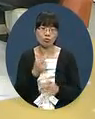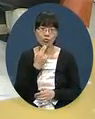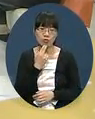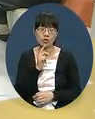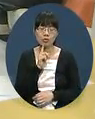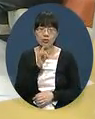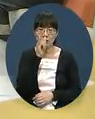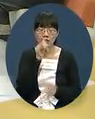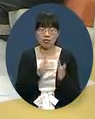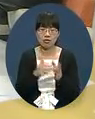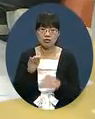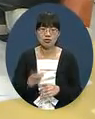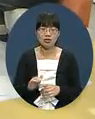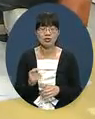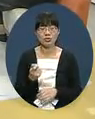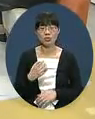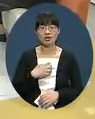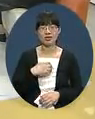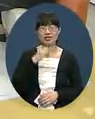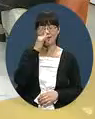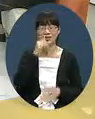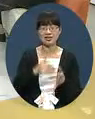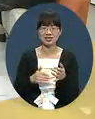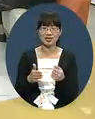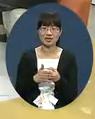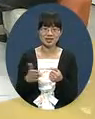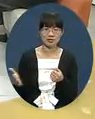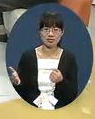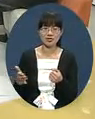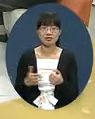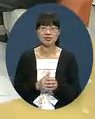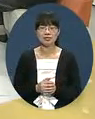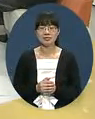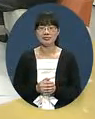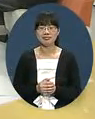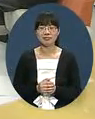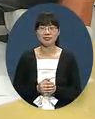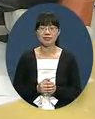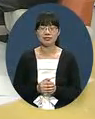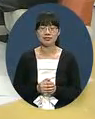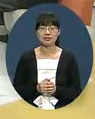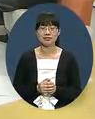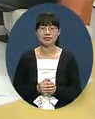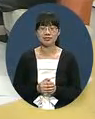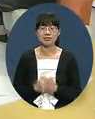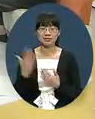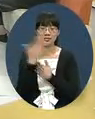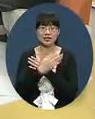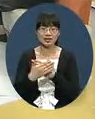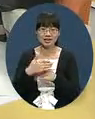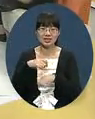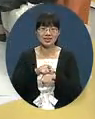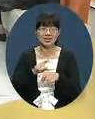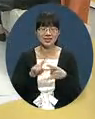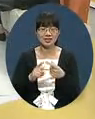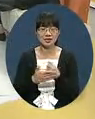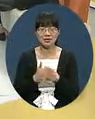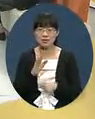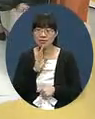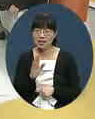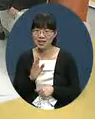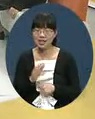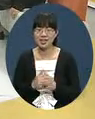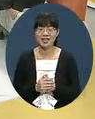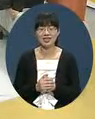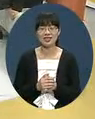되겠다고 하는데 네. 약간 걱정이 돼서 네. 네, 네, 네. 선생님 체질이면 두고 봐야 되나요? 아니, 어떻게 해야 되나요? 긁어주면